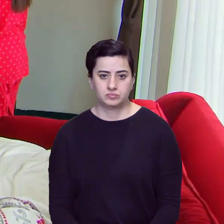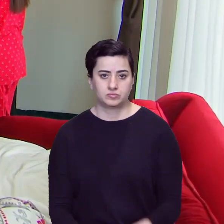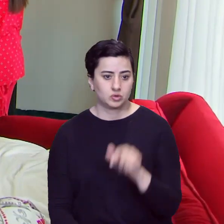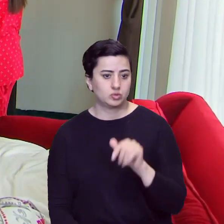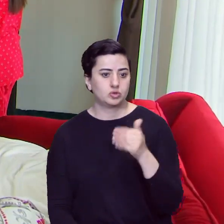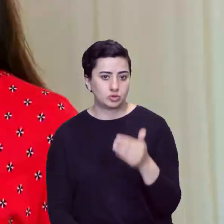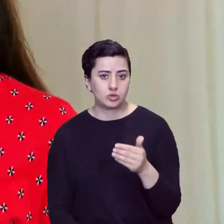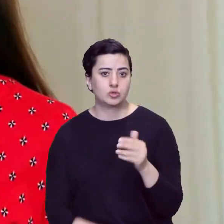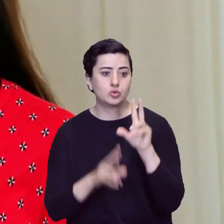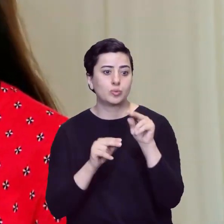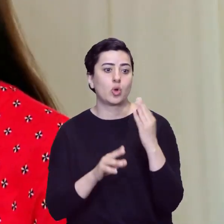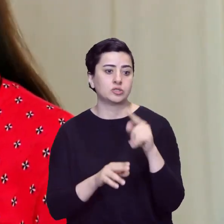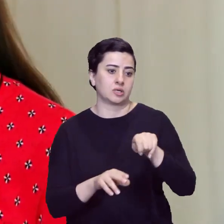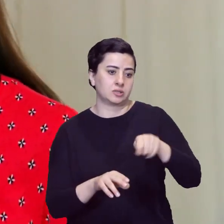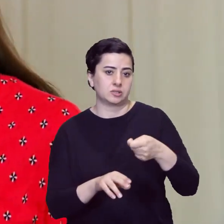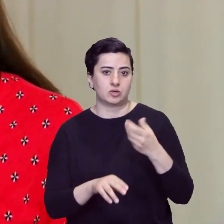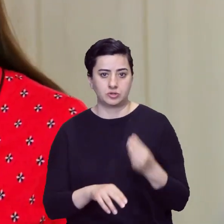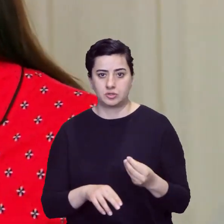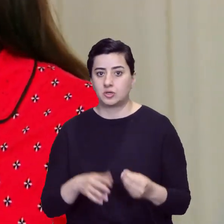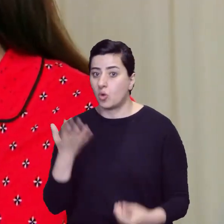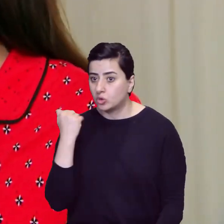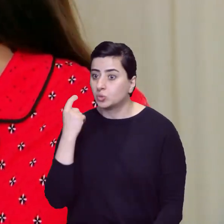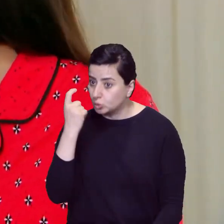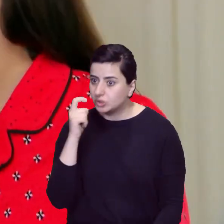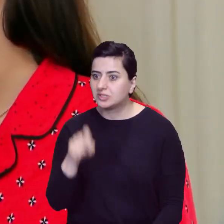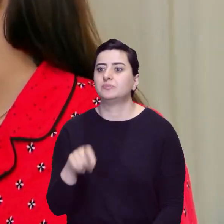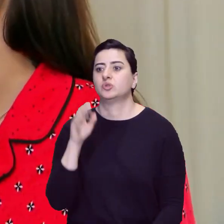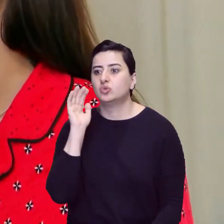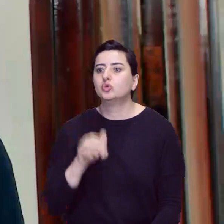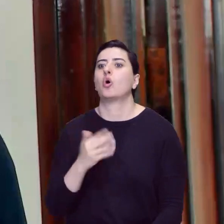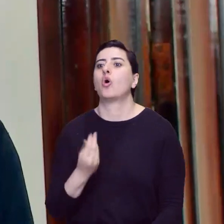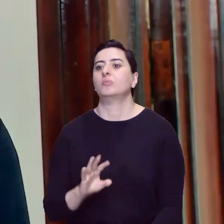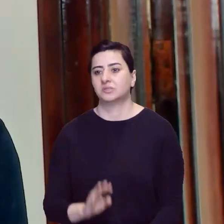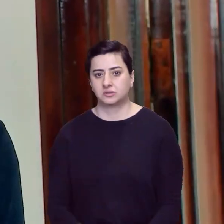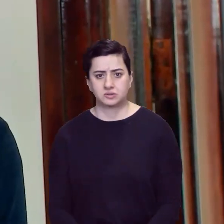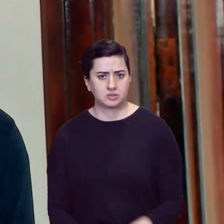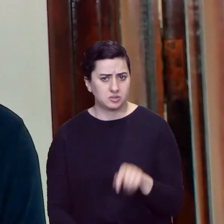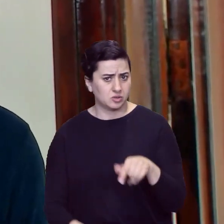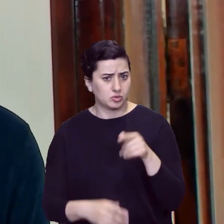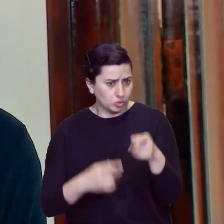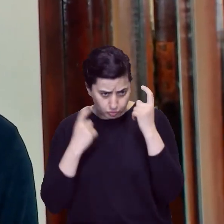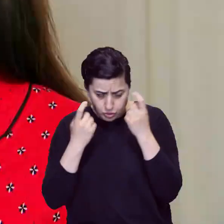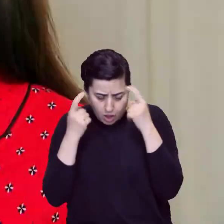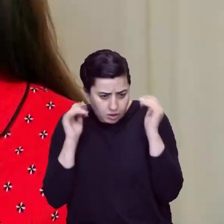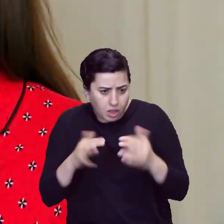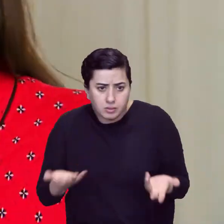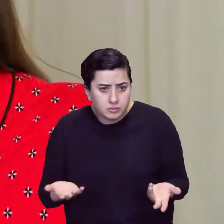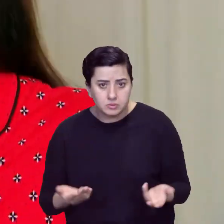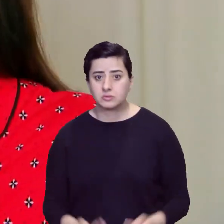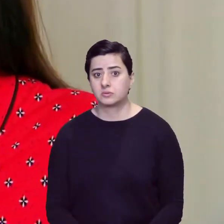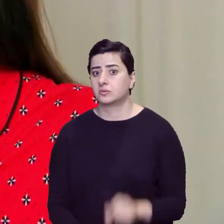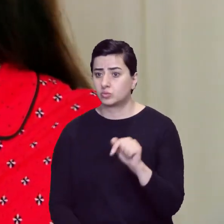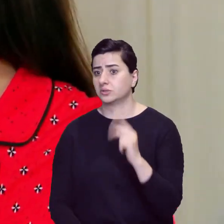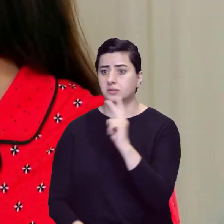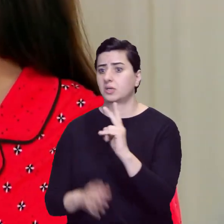Bundan sonra her gün yatmadan önce bu kapı kilitlenecek. Bunu daha önce düşünmüş olsaydı şimdi bunu yaşamazdık. Bu kadar şeyin içinde bir de bunu mu düşüneceğim? Burası